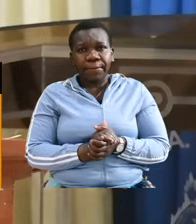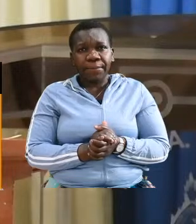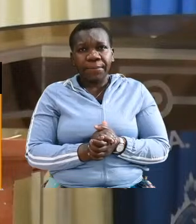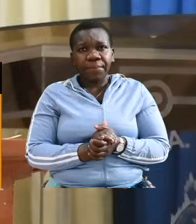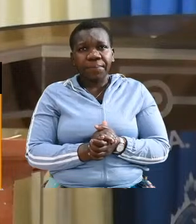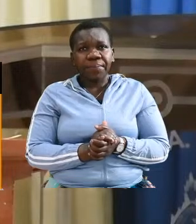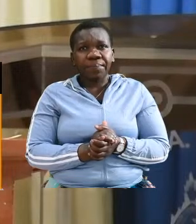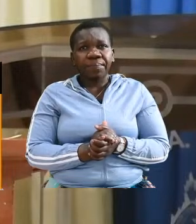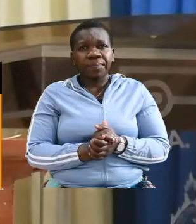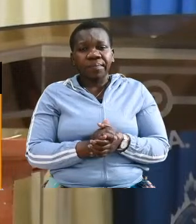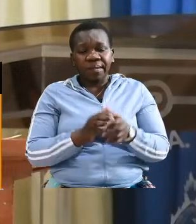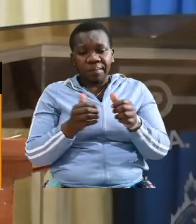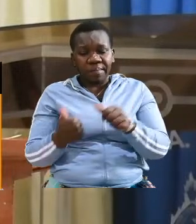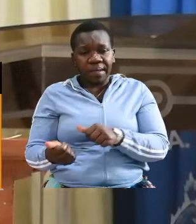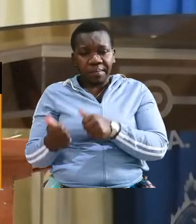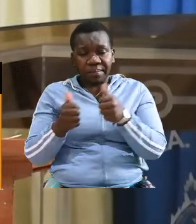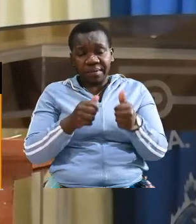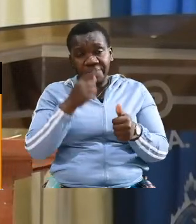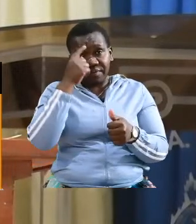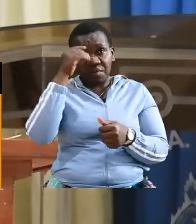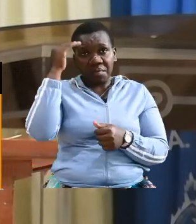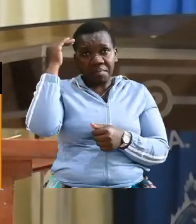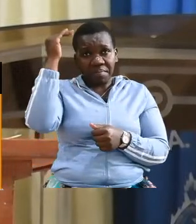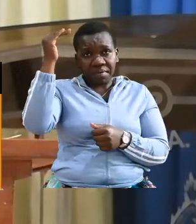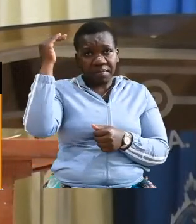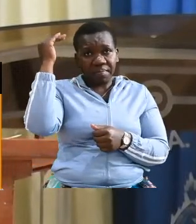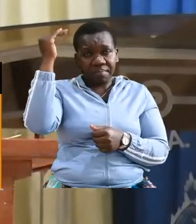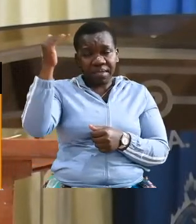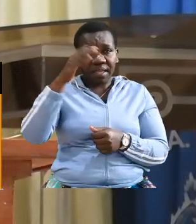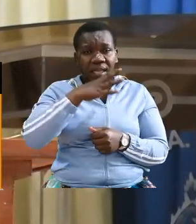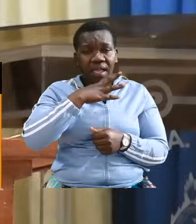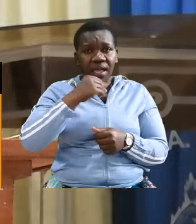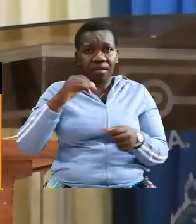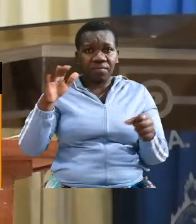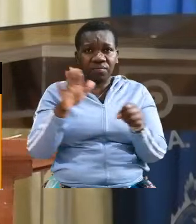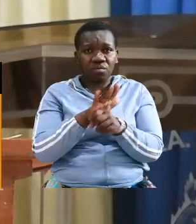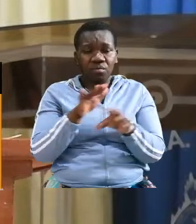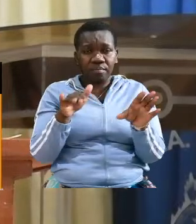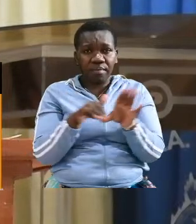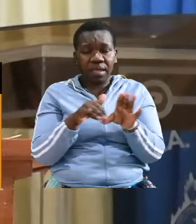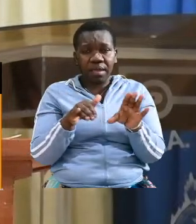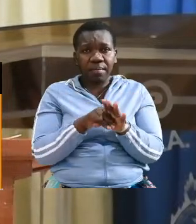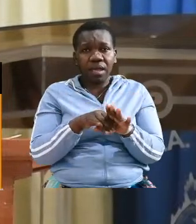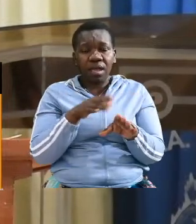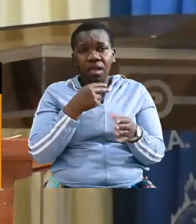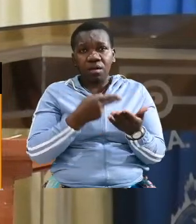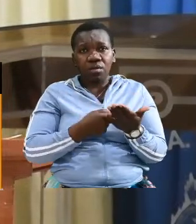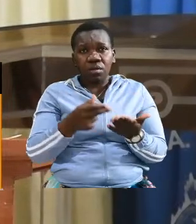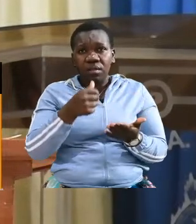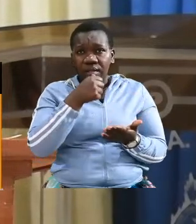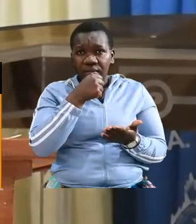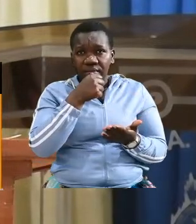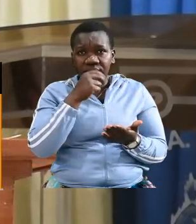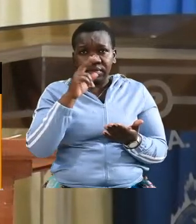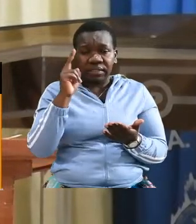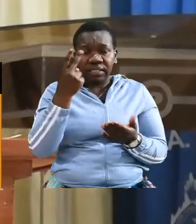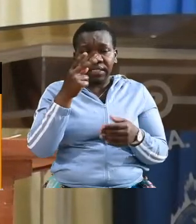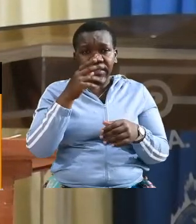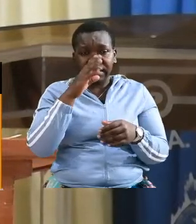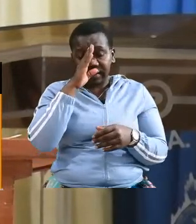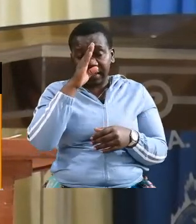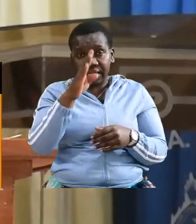Ubatizo wa watu wazima, confirmation na Holy Communion itafanyika hapa kanisani tarehe